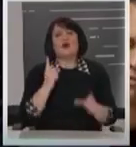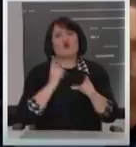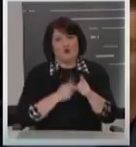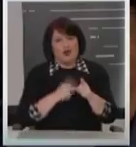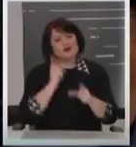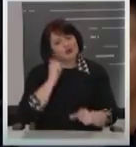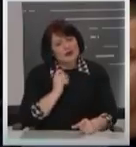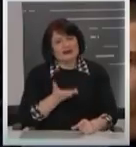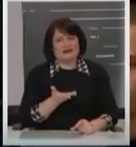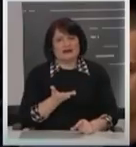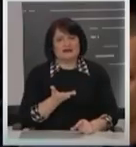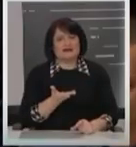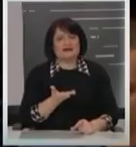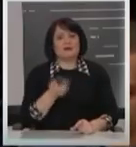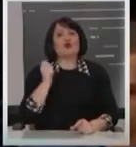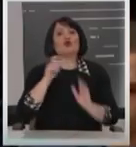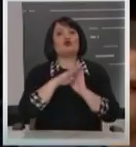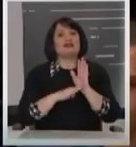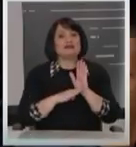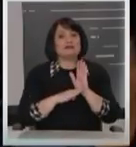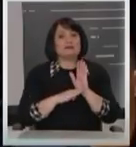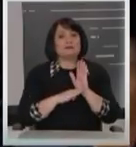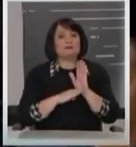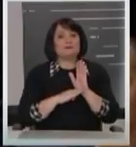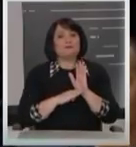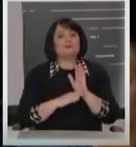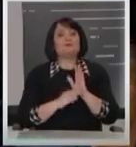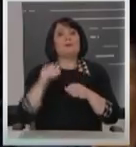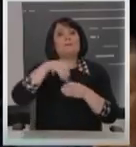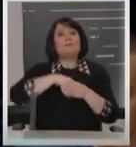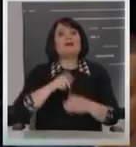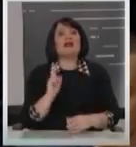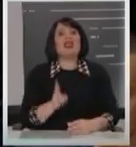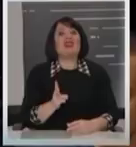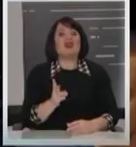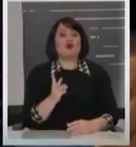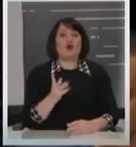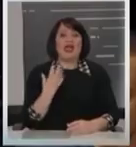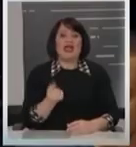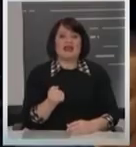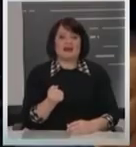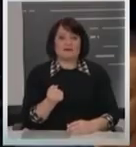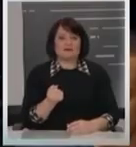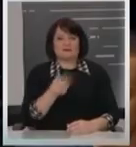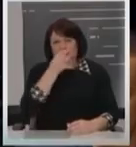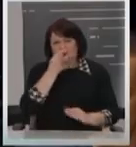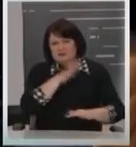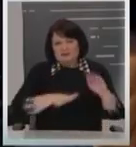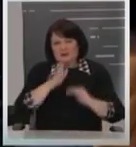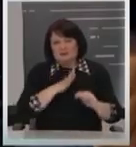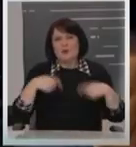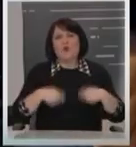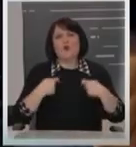κομμουνιστές. Το σύστημα μόνο ένα κίνδυνο έχει σήμερα. Το αμαρτωλό και διεφθαρμένο